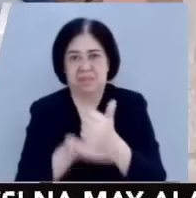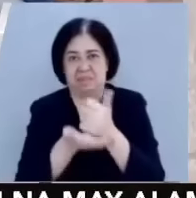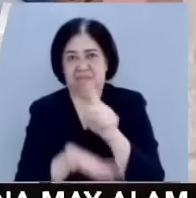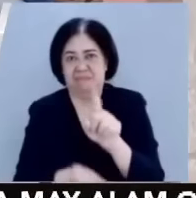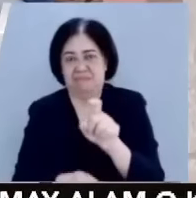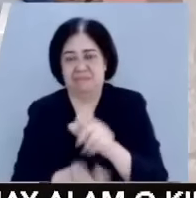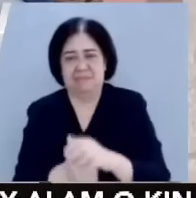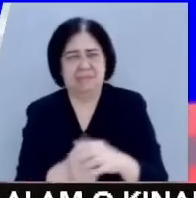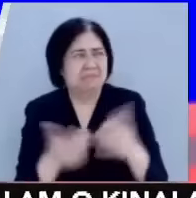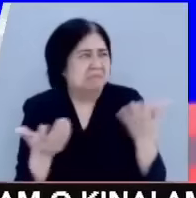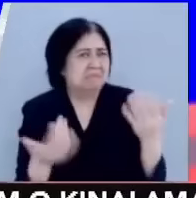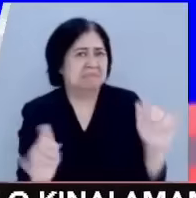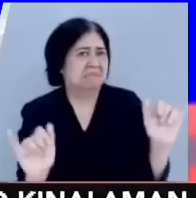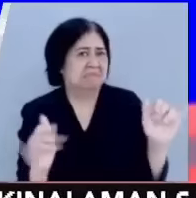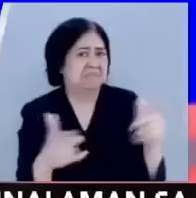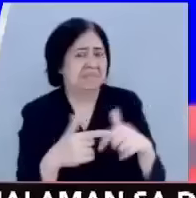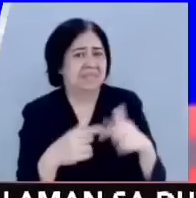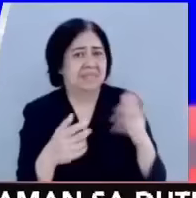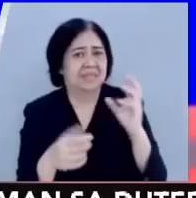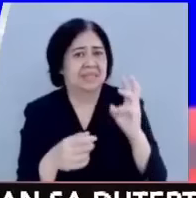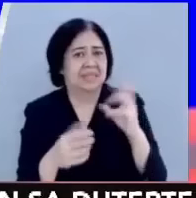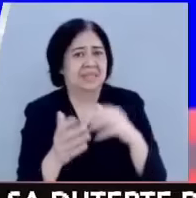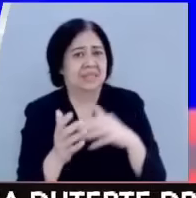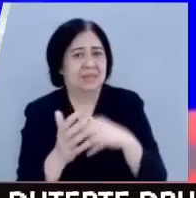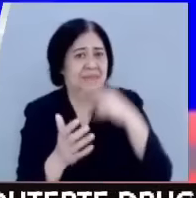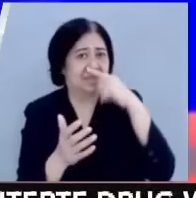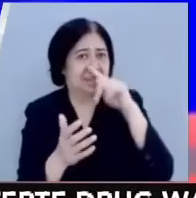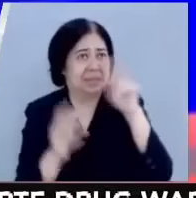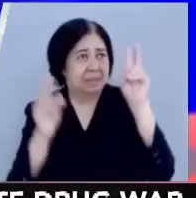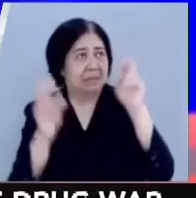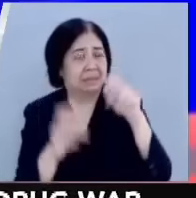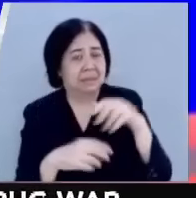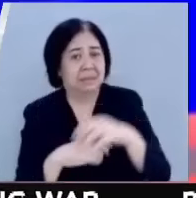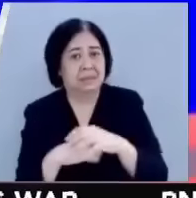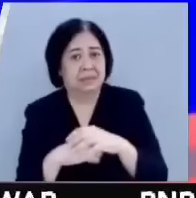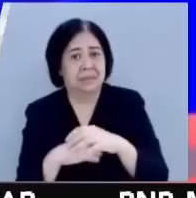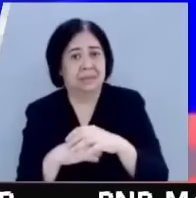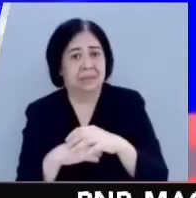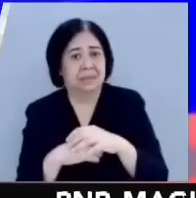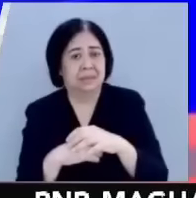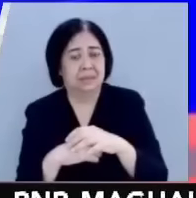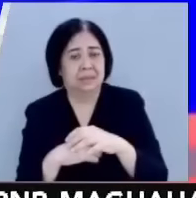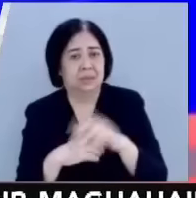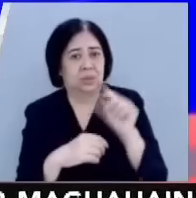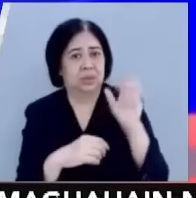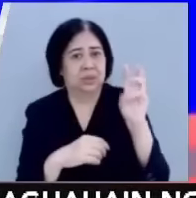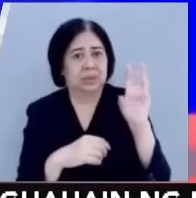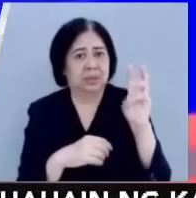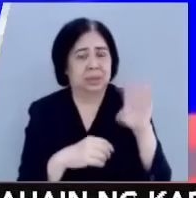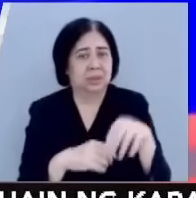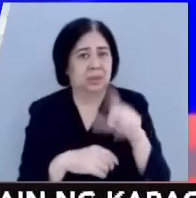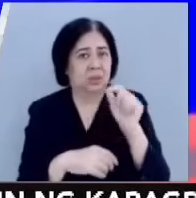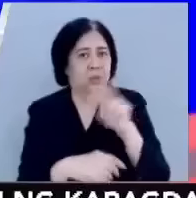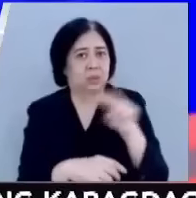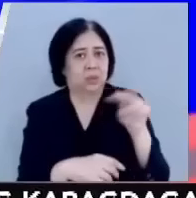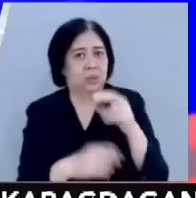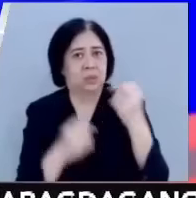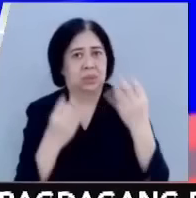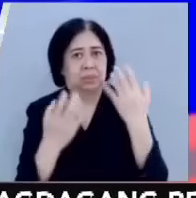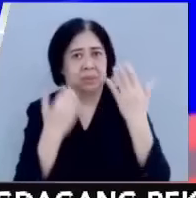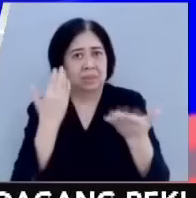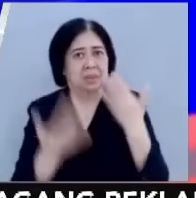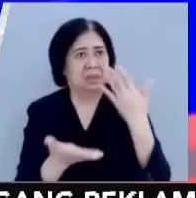eh 60,000 killed supposedly in 2016 to 2022 Hindi rin naman natapos